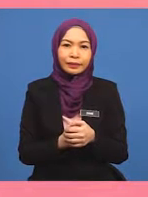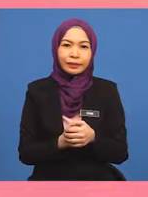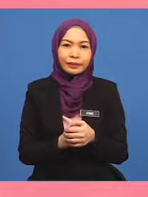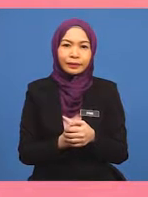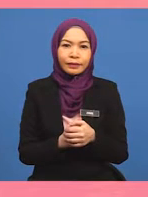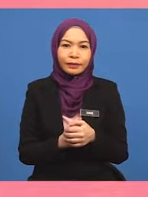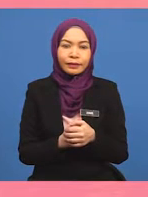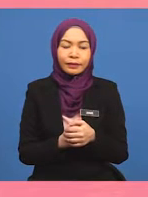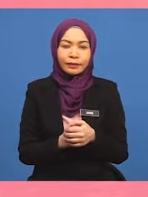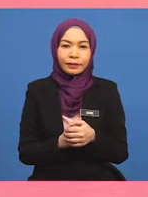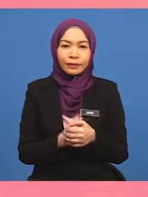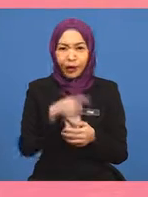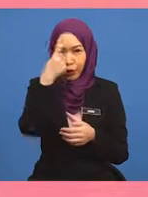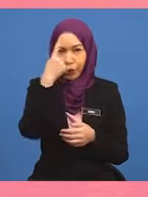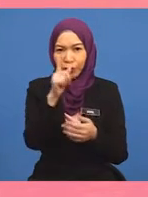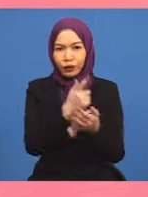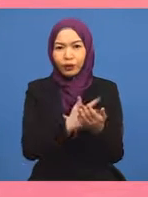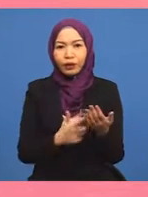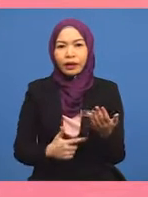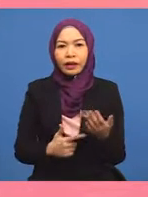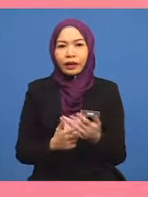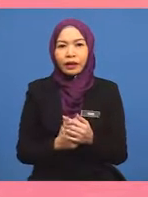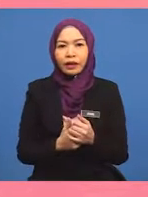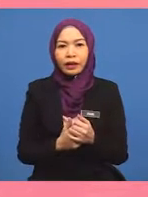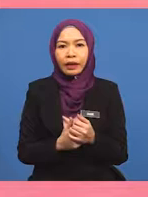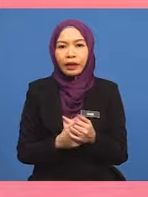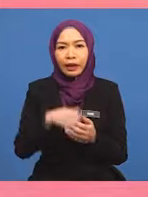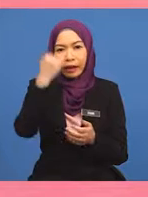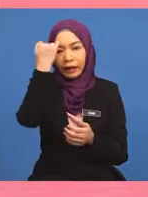Bagi lakaran perkembangan idea yang pertama,